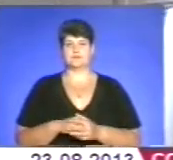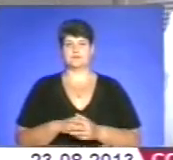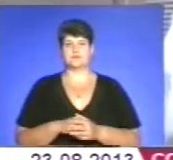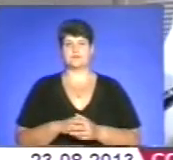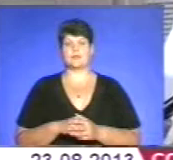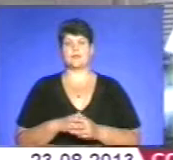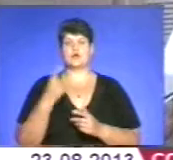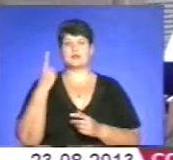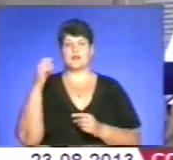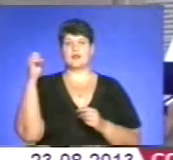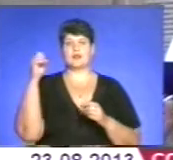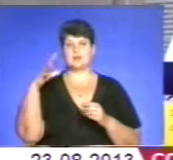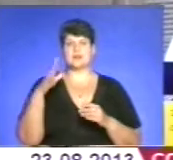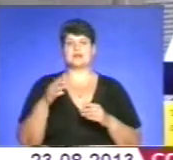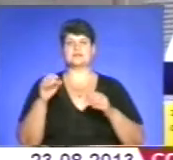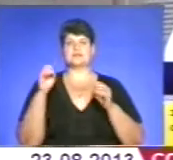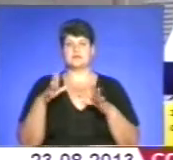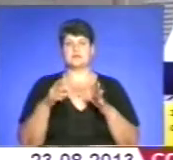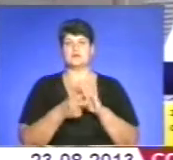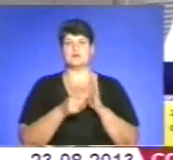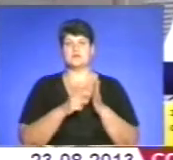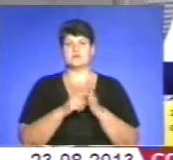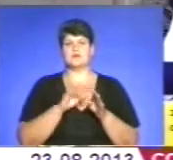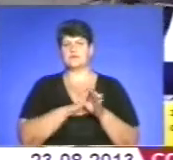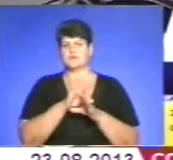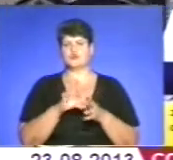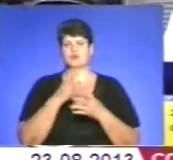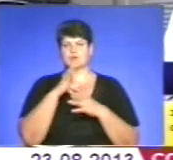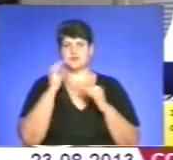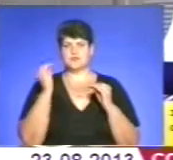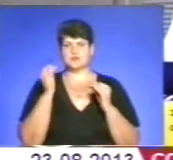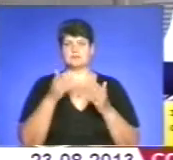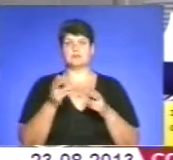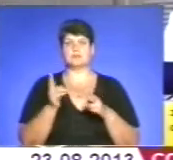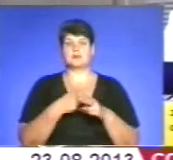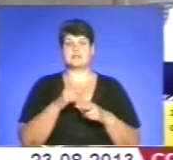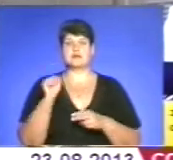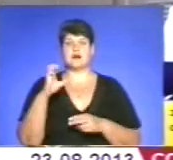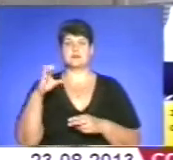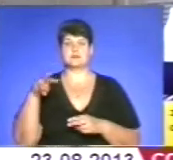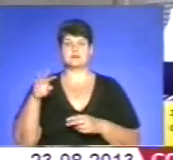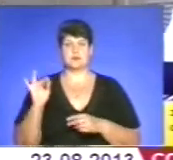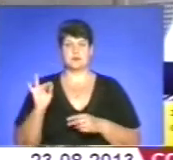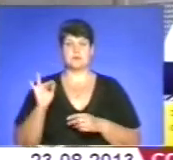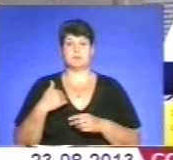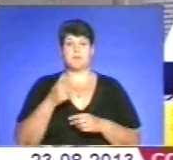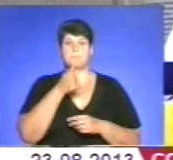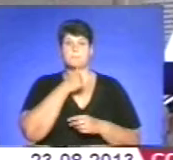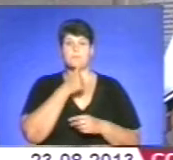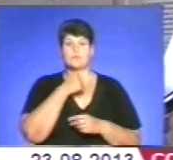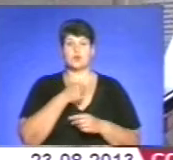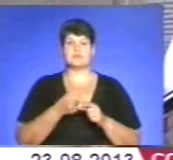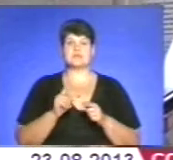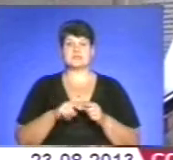яка світить в приміщенні цілу ніч, люди позбавляються астми бронхіальної. І ми спробували